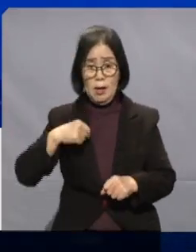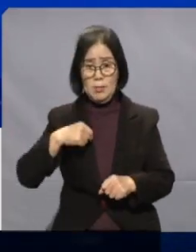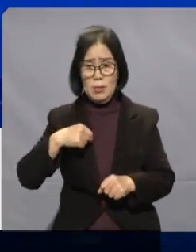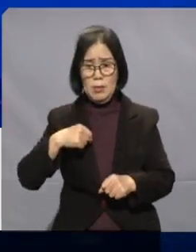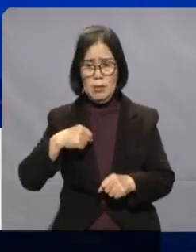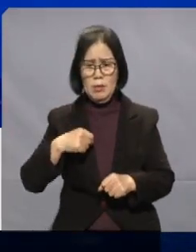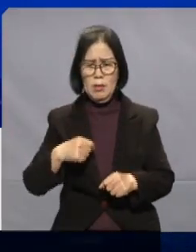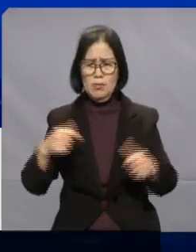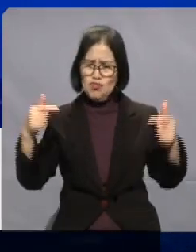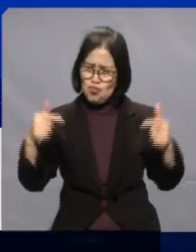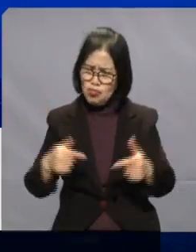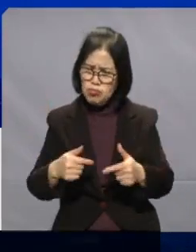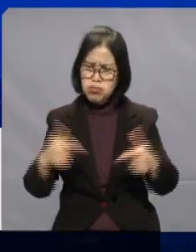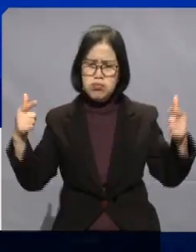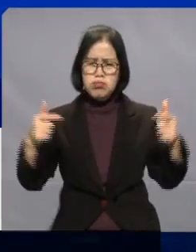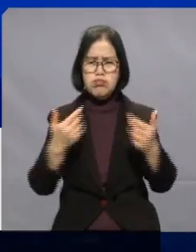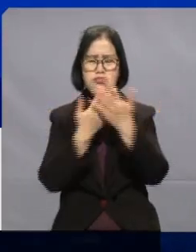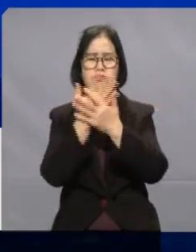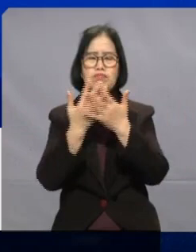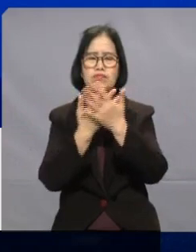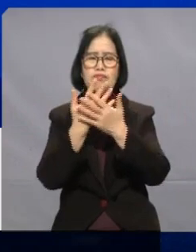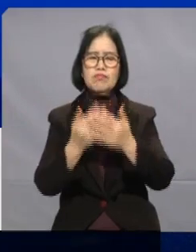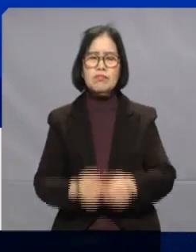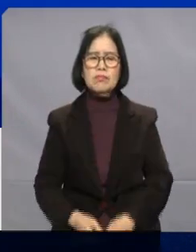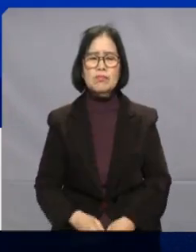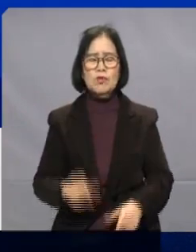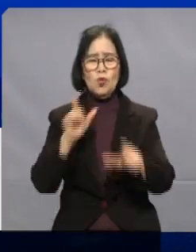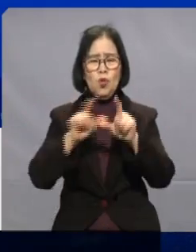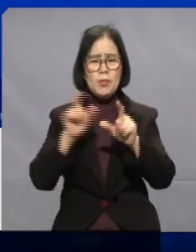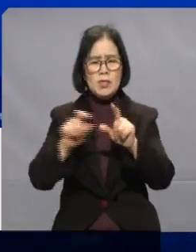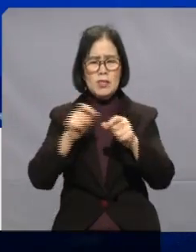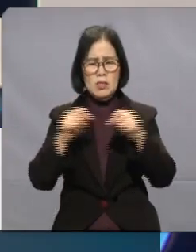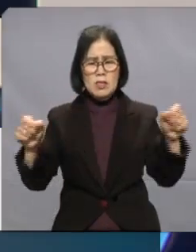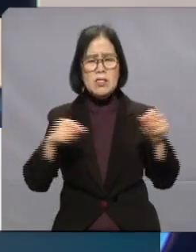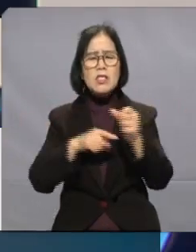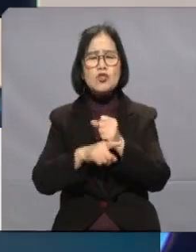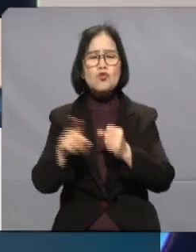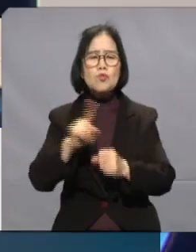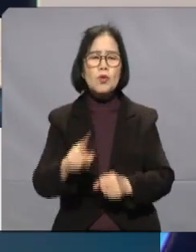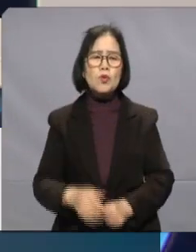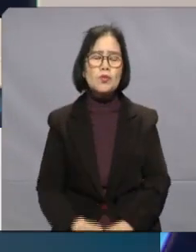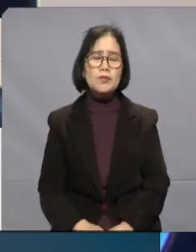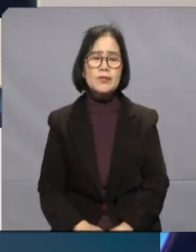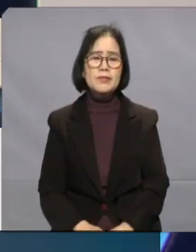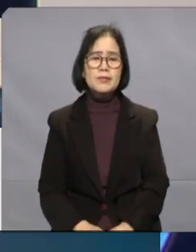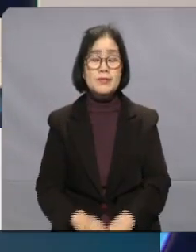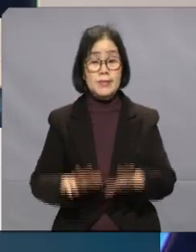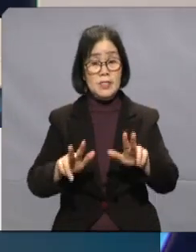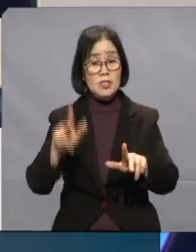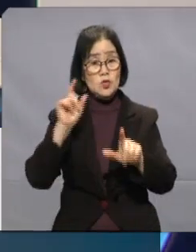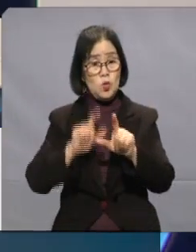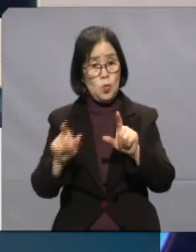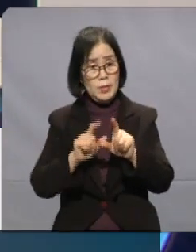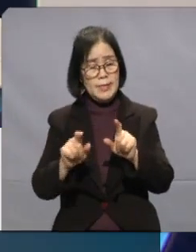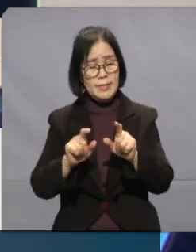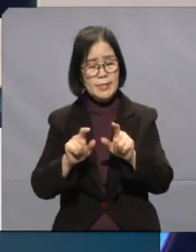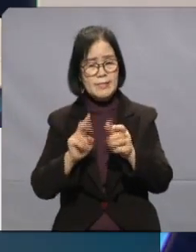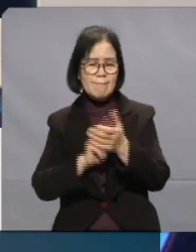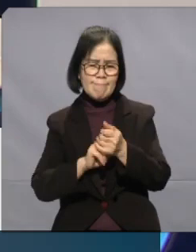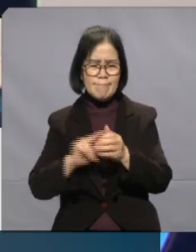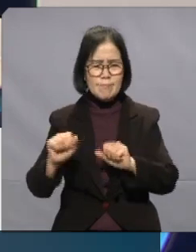또는 확 줄어들 수도 있는 상황인데 왜 이렇게 고민이 길어질까요 글쎄요 지금이 고민 자명이